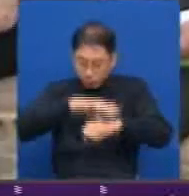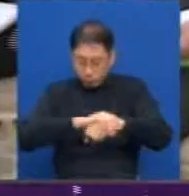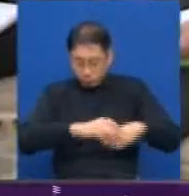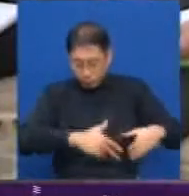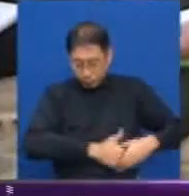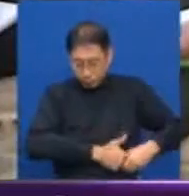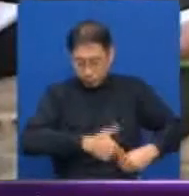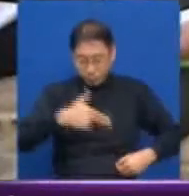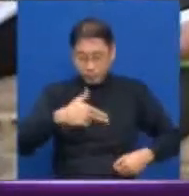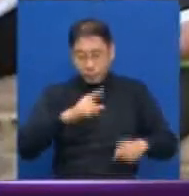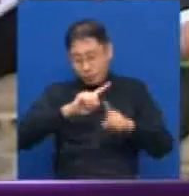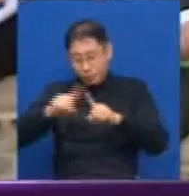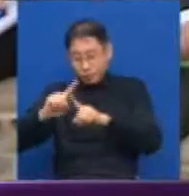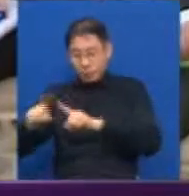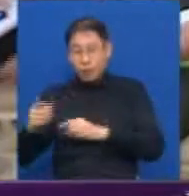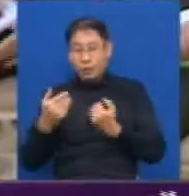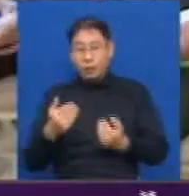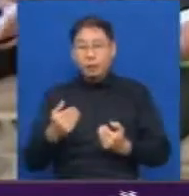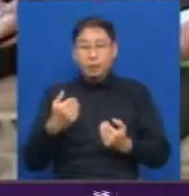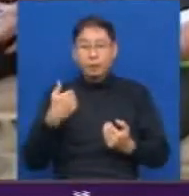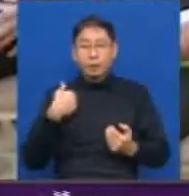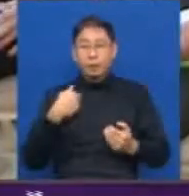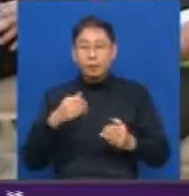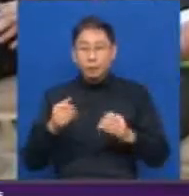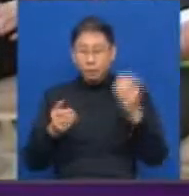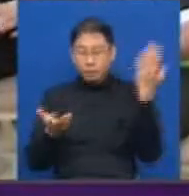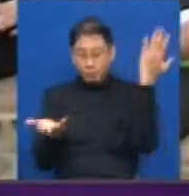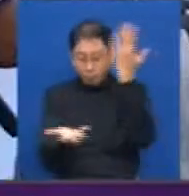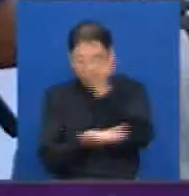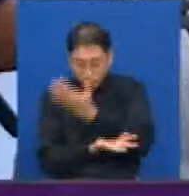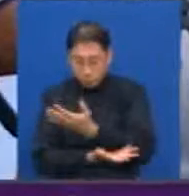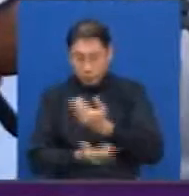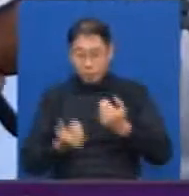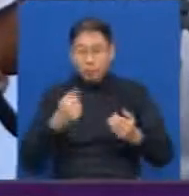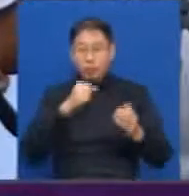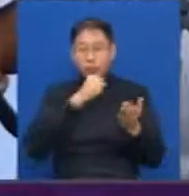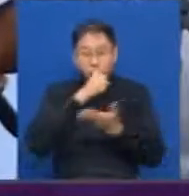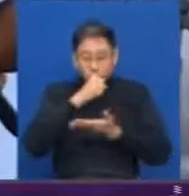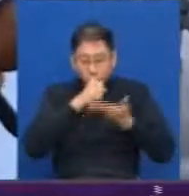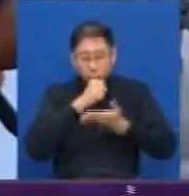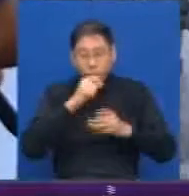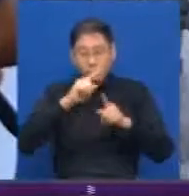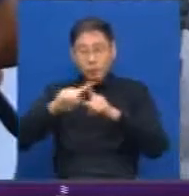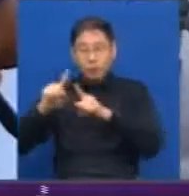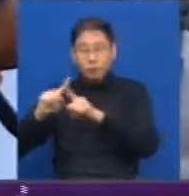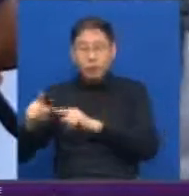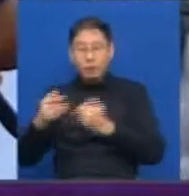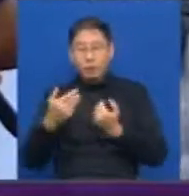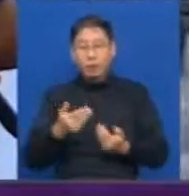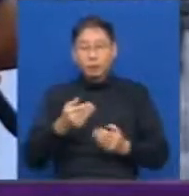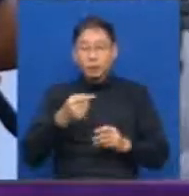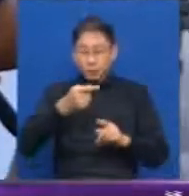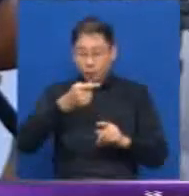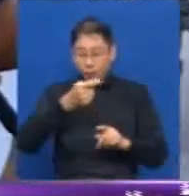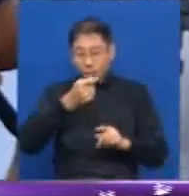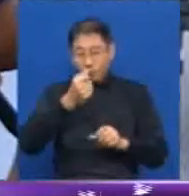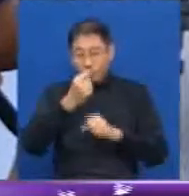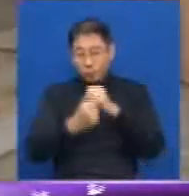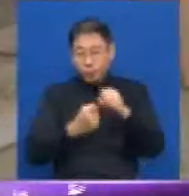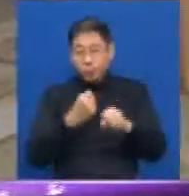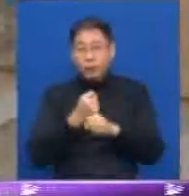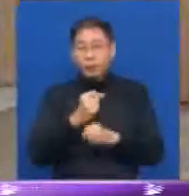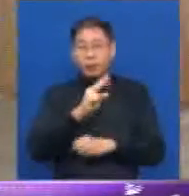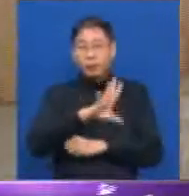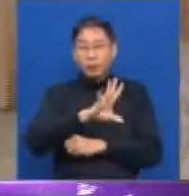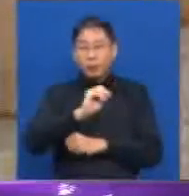การกวาดล้างขบวนการลักลอบตัดไม้ปัญหายาเสพติดการขับเคลื่อนการเบิกจ่ายงบประมาณรายจ่ายประจำปีงบประมาณ